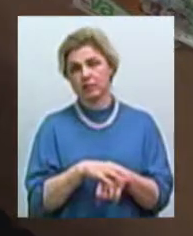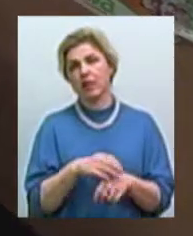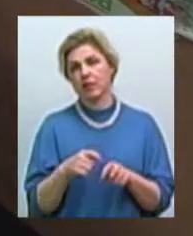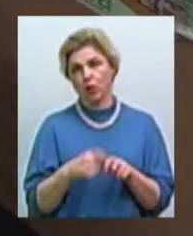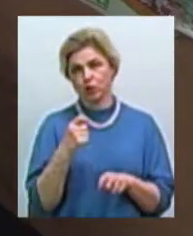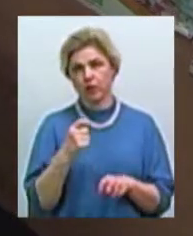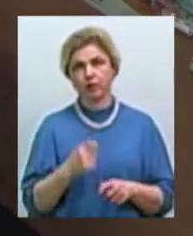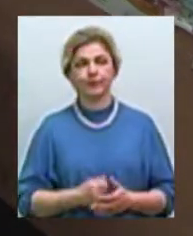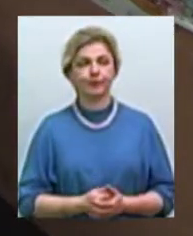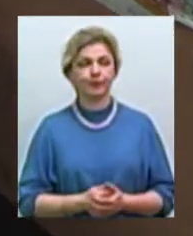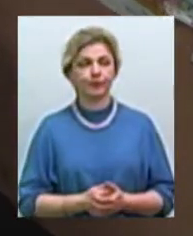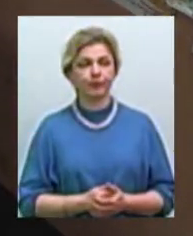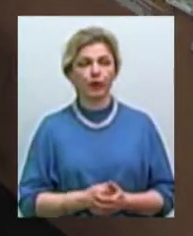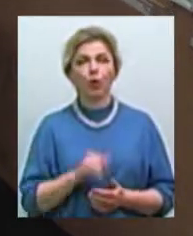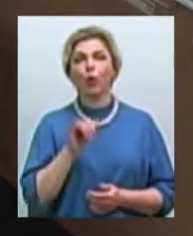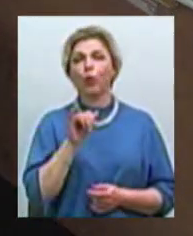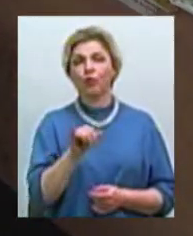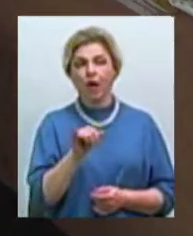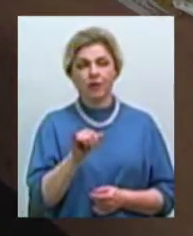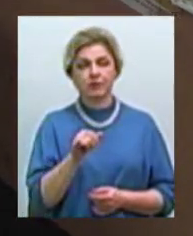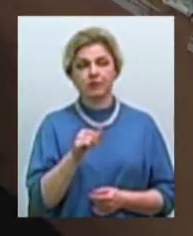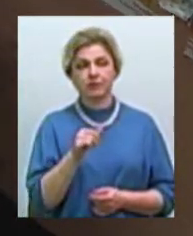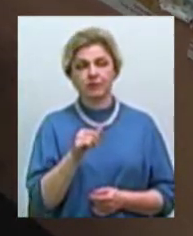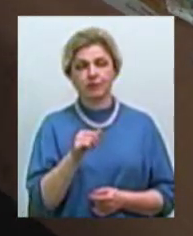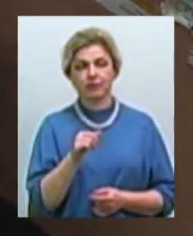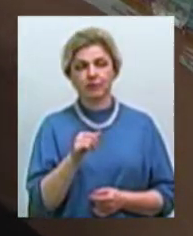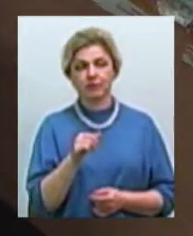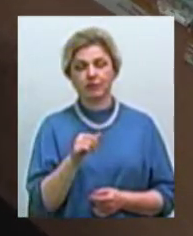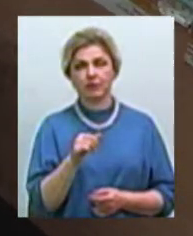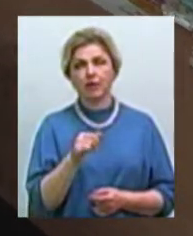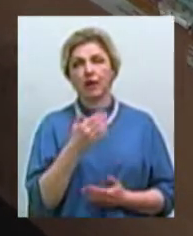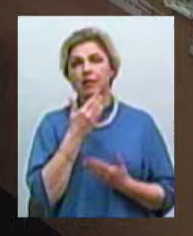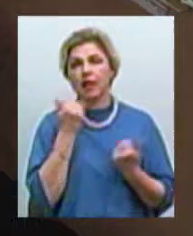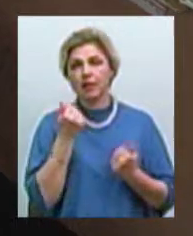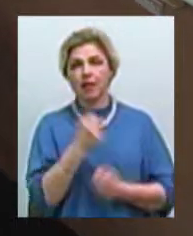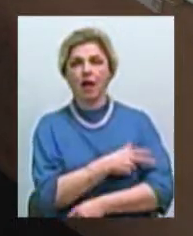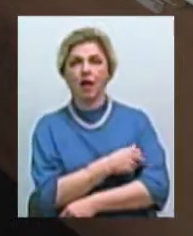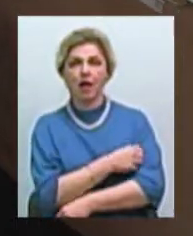вас відсутня, в ході перевірки відсутня аптечка і